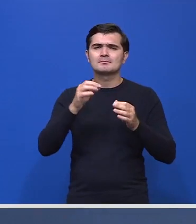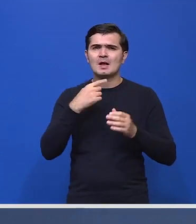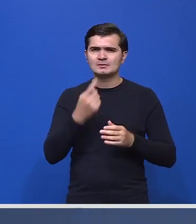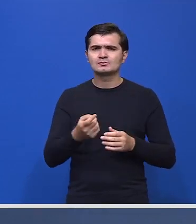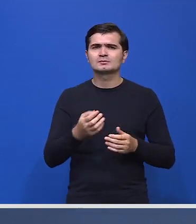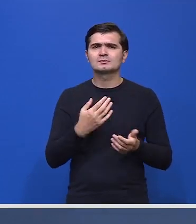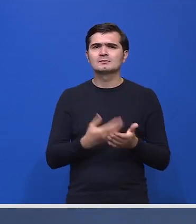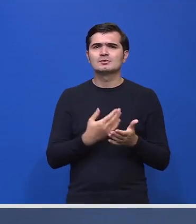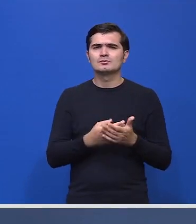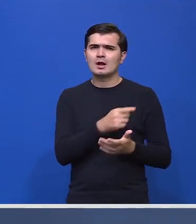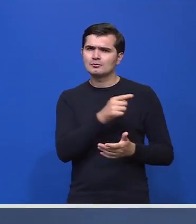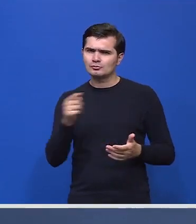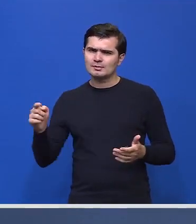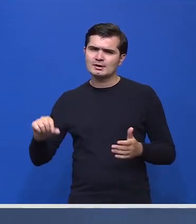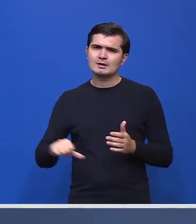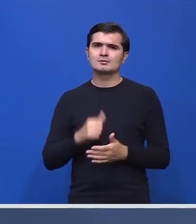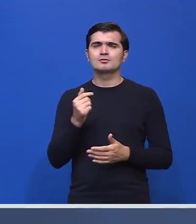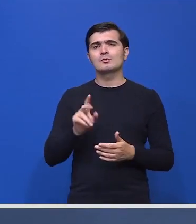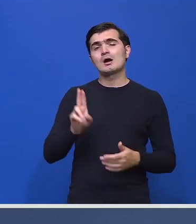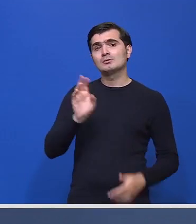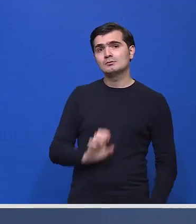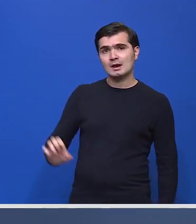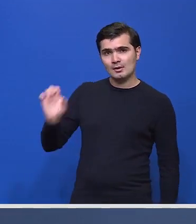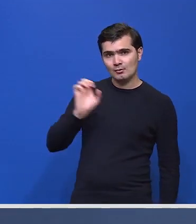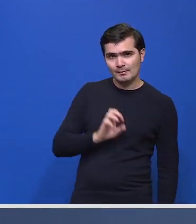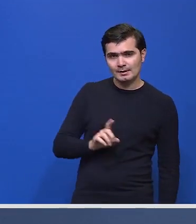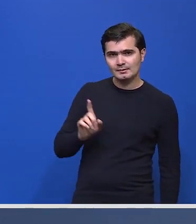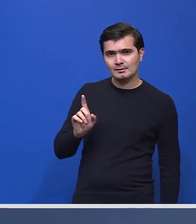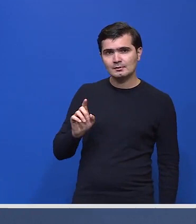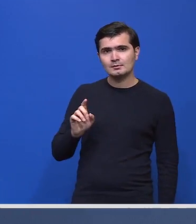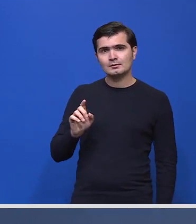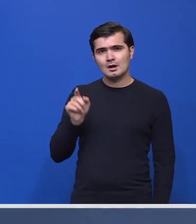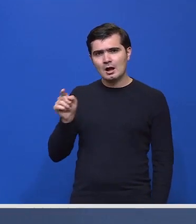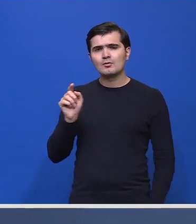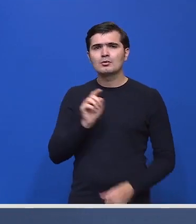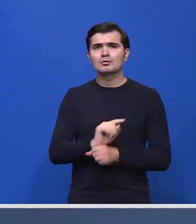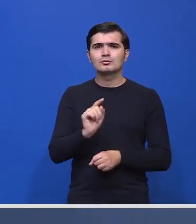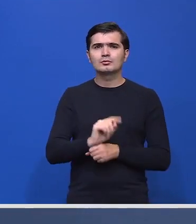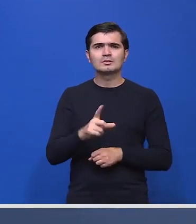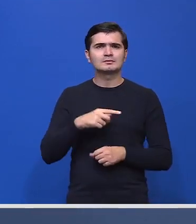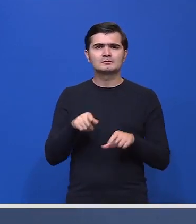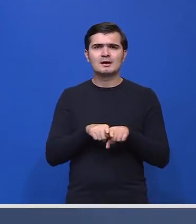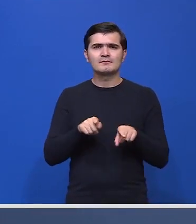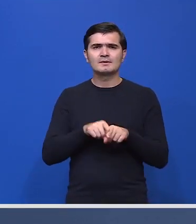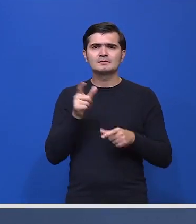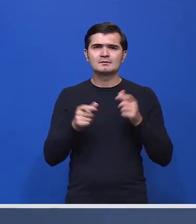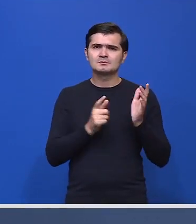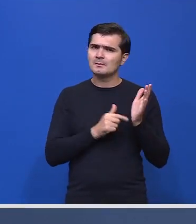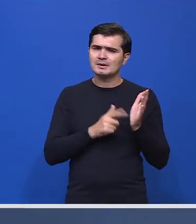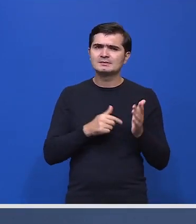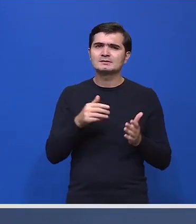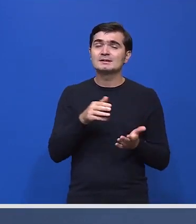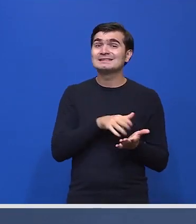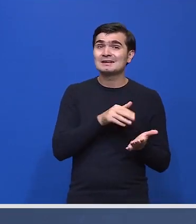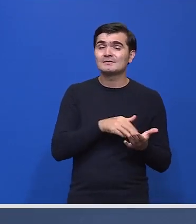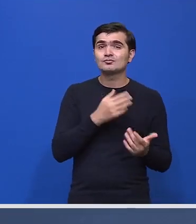care subliniez la nivel de Uniunea Europeană, lucrurile sunt tot la fel cu pensii de serviciu pentru